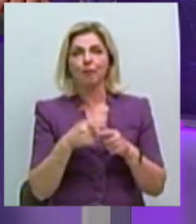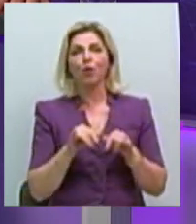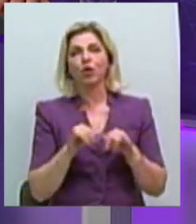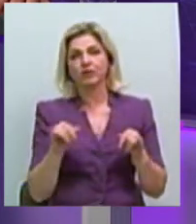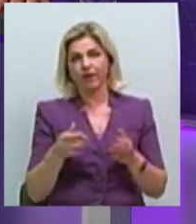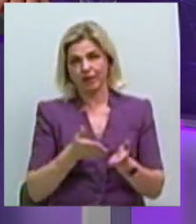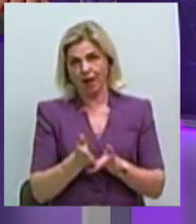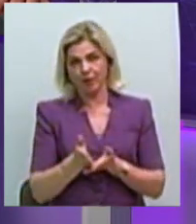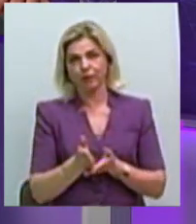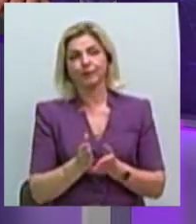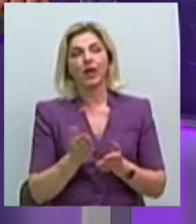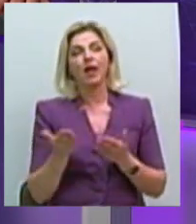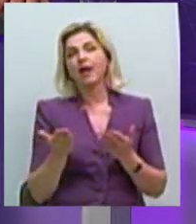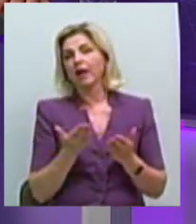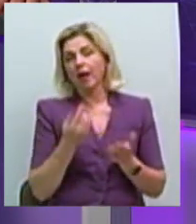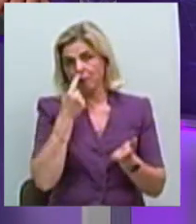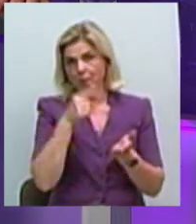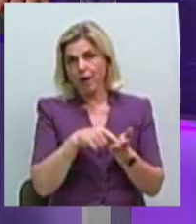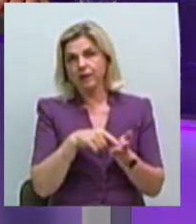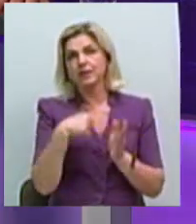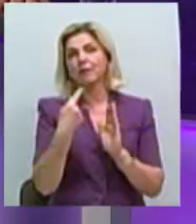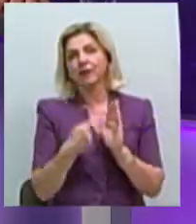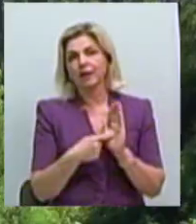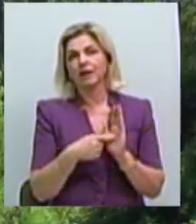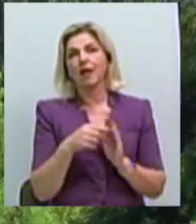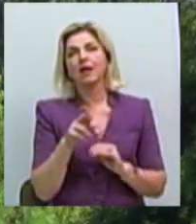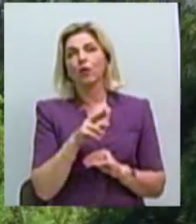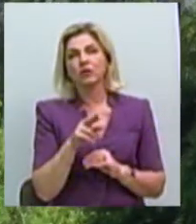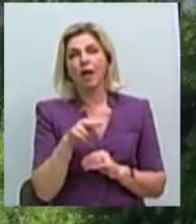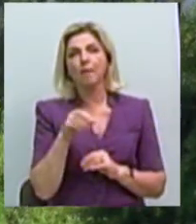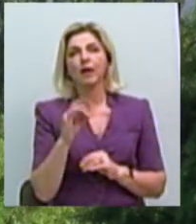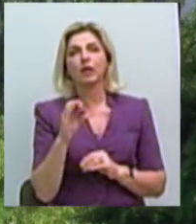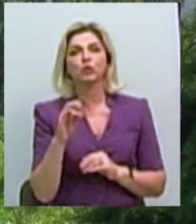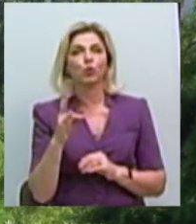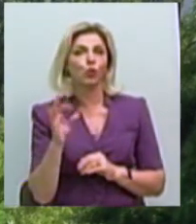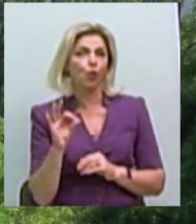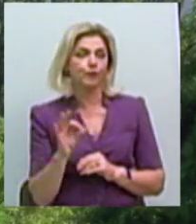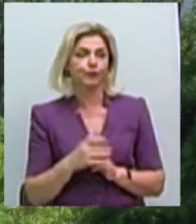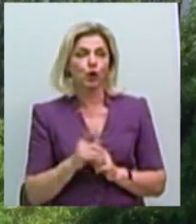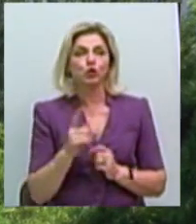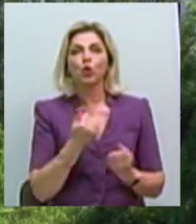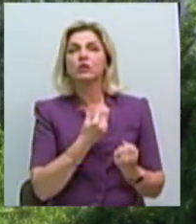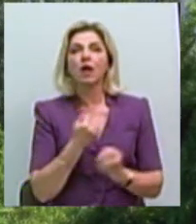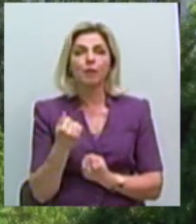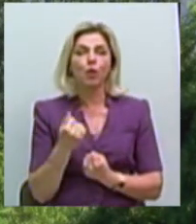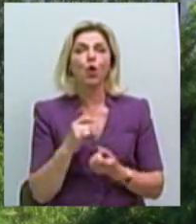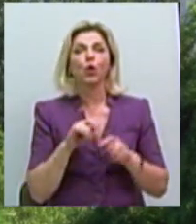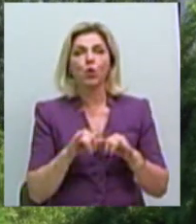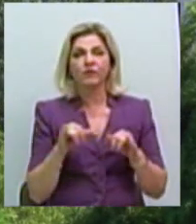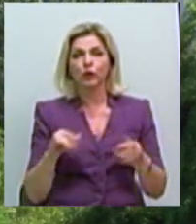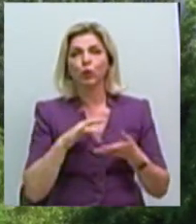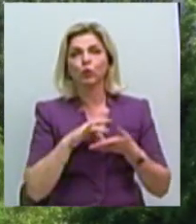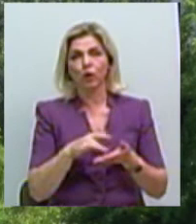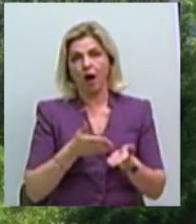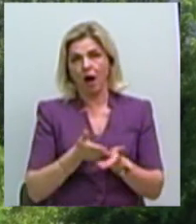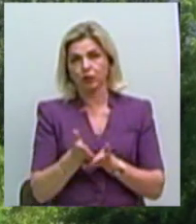відповідний напрямок. Будь ласка, яке запитання дісталося Русланові Пересуньку? Що гальмує розвиток туристичної галузі?